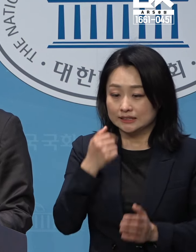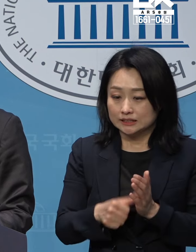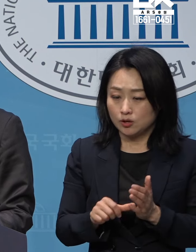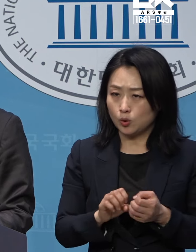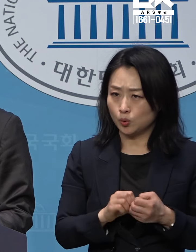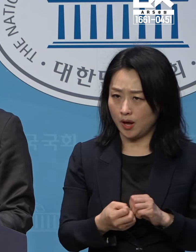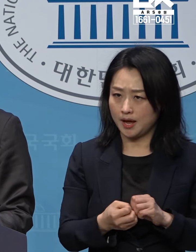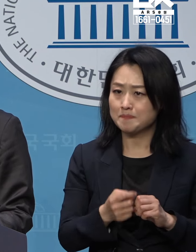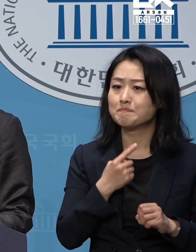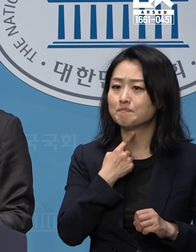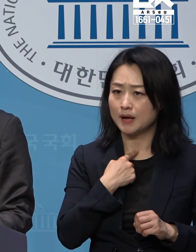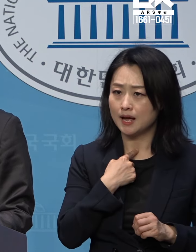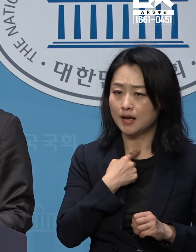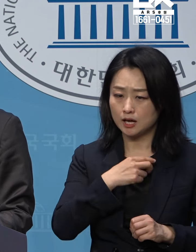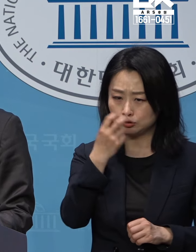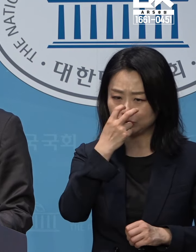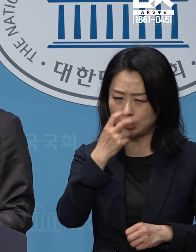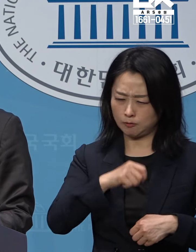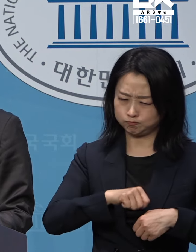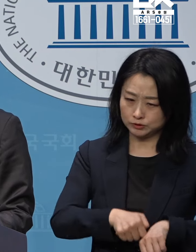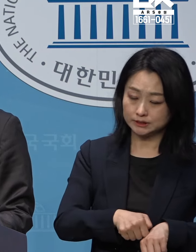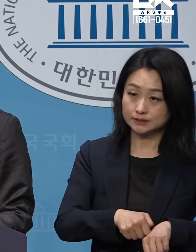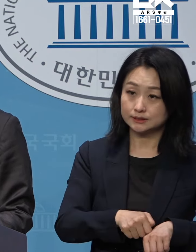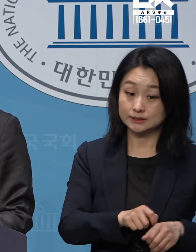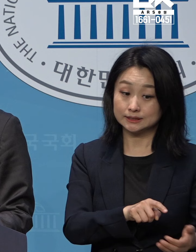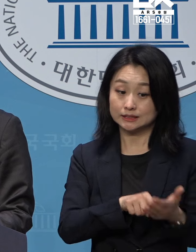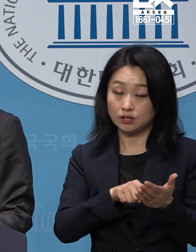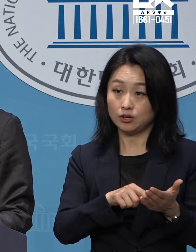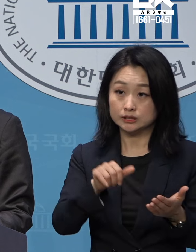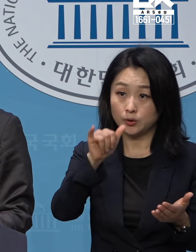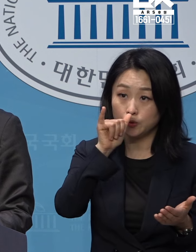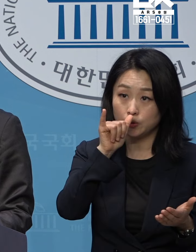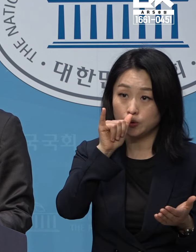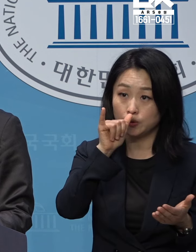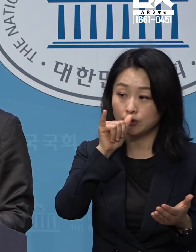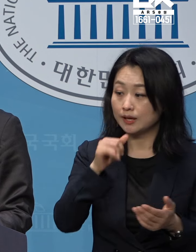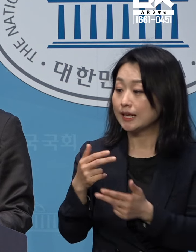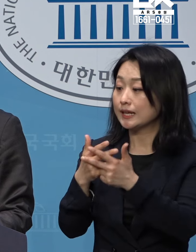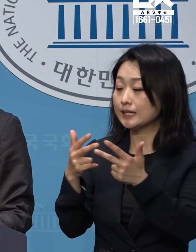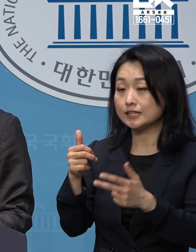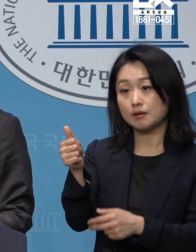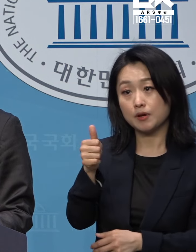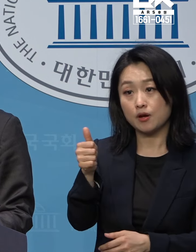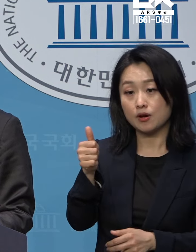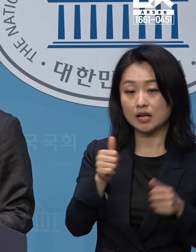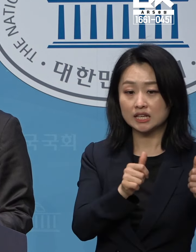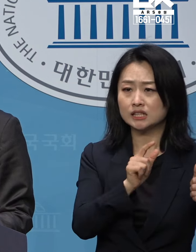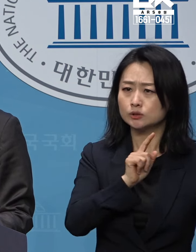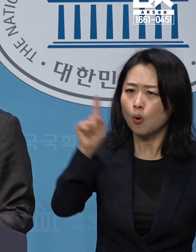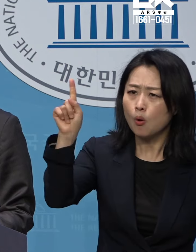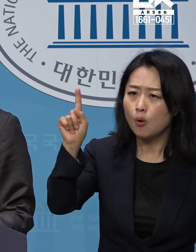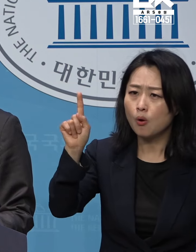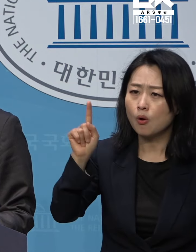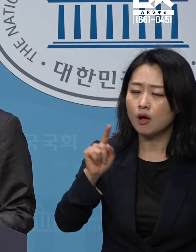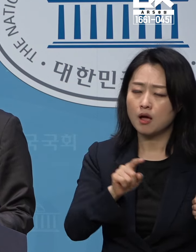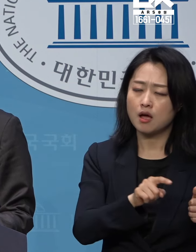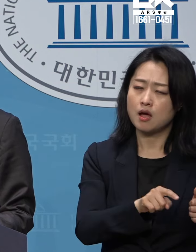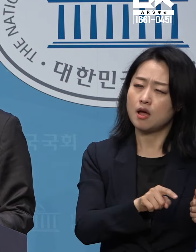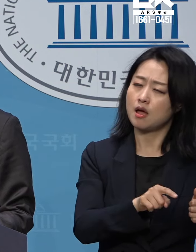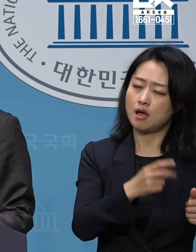조작하고 무리하게 수사한 정황이 속속 드러나고 있는데 이재명 대표를 기소하다니